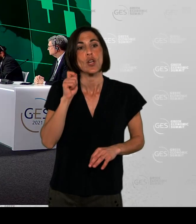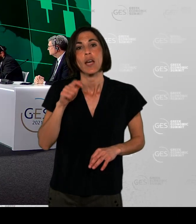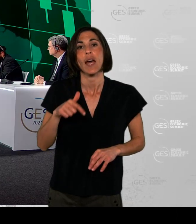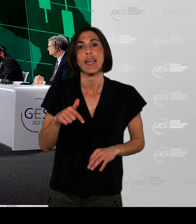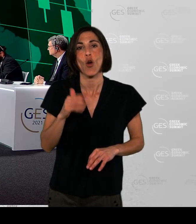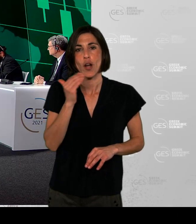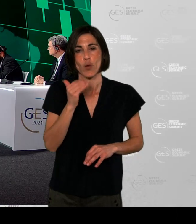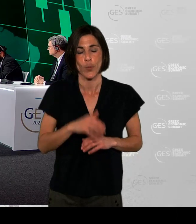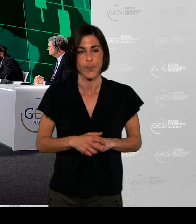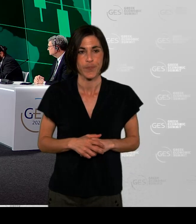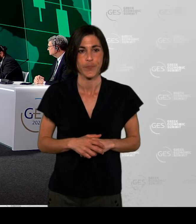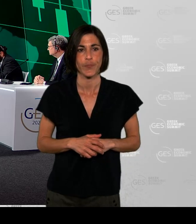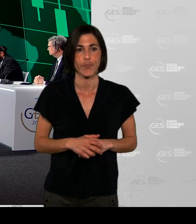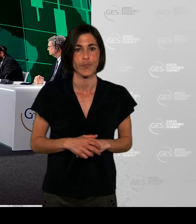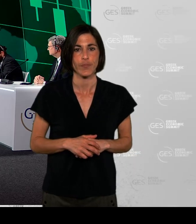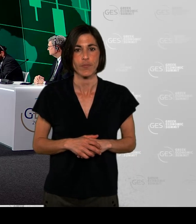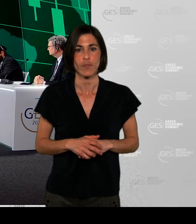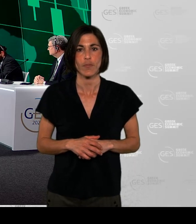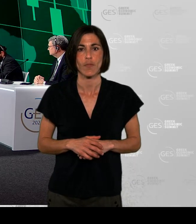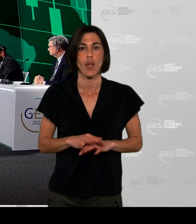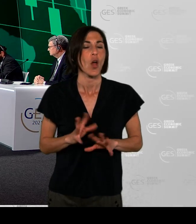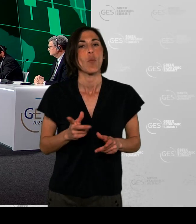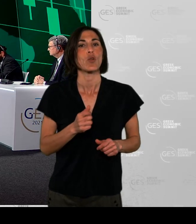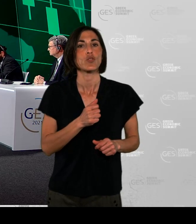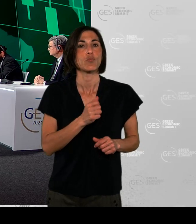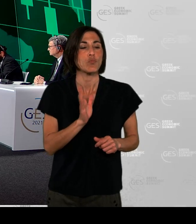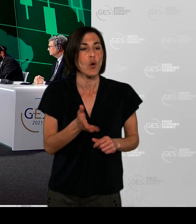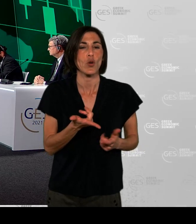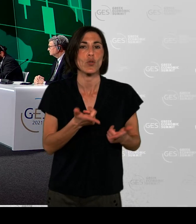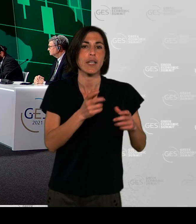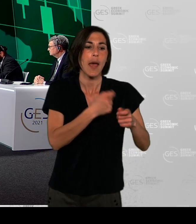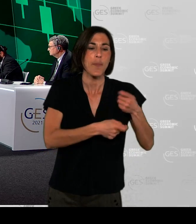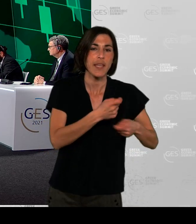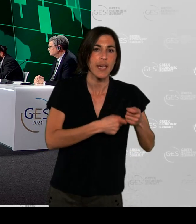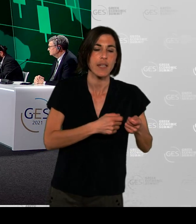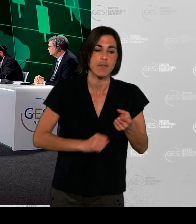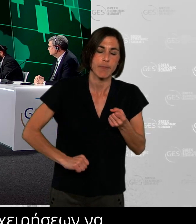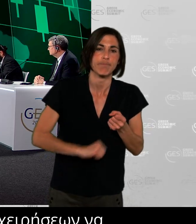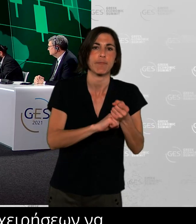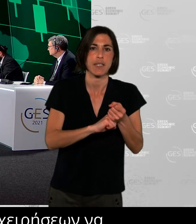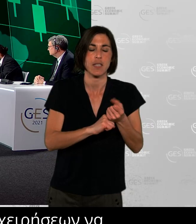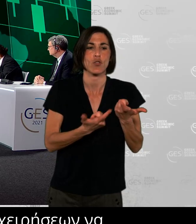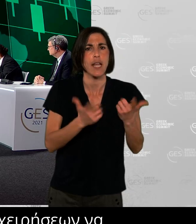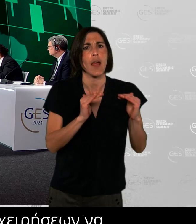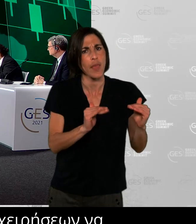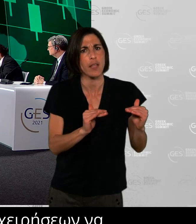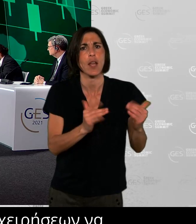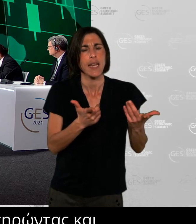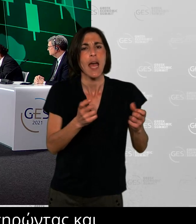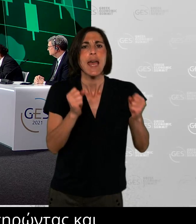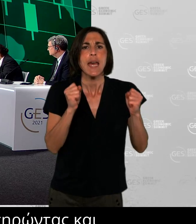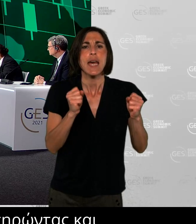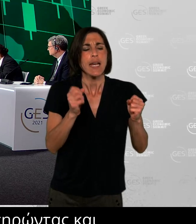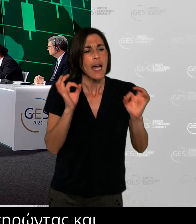πώς μπορούν, θεωρείτε, οι ανάγκες των επιχειρήσεων να καθοδηγήσουν ένα μέρος της έρευνάς μας, διατηρώντας ή και ενισχύοντας ένα υγιές ποσοστό βασικής